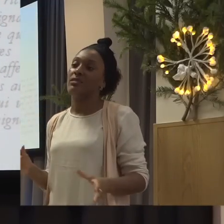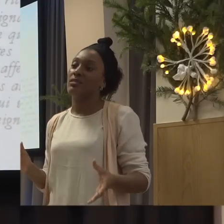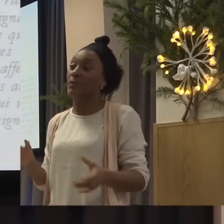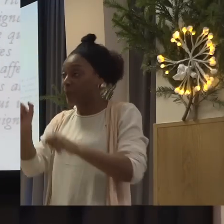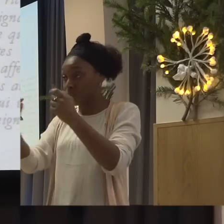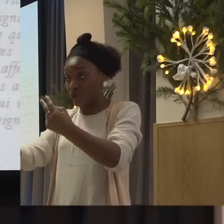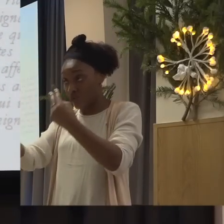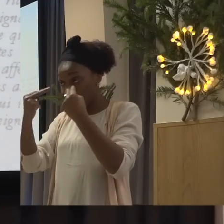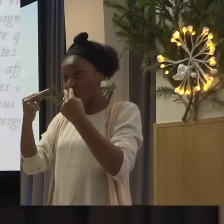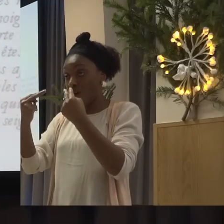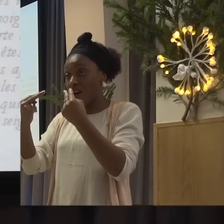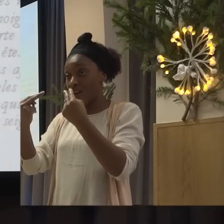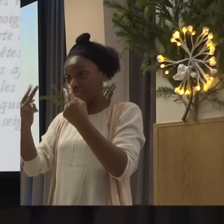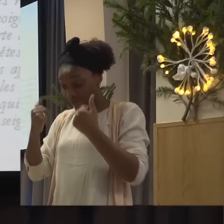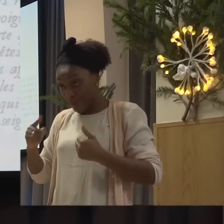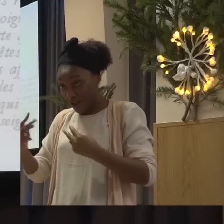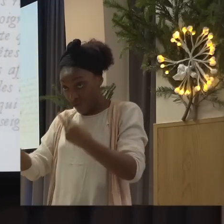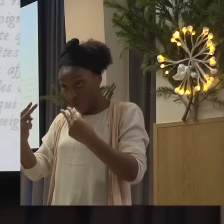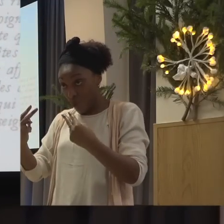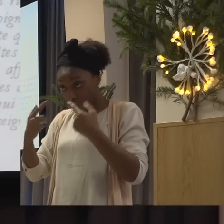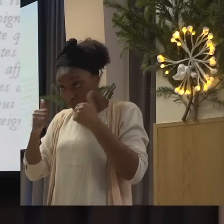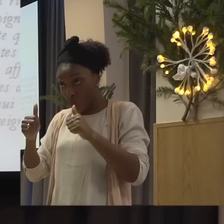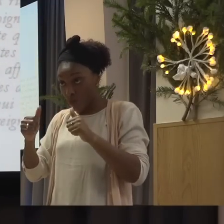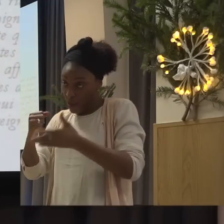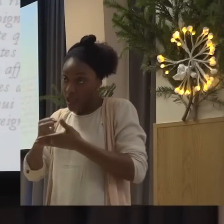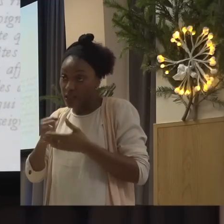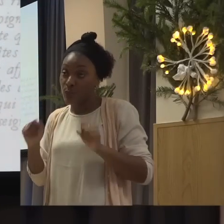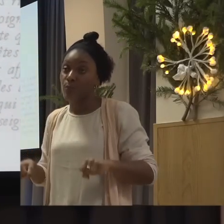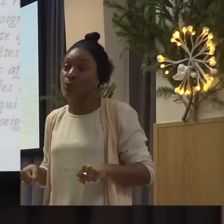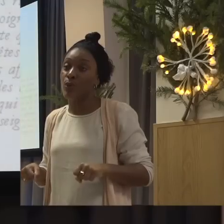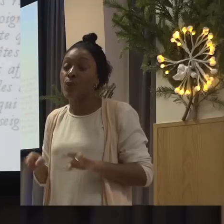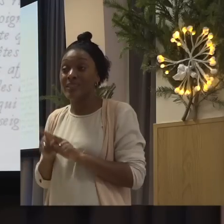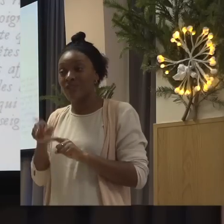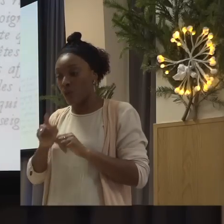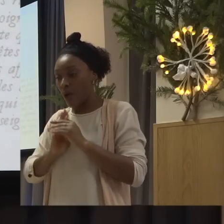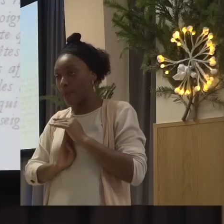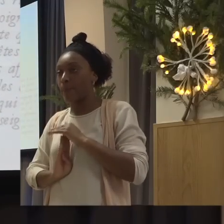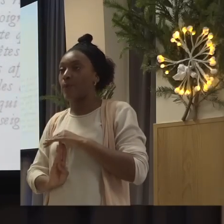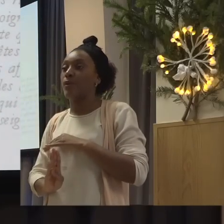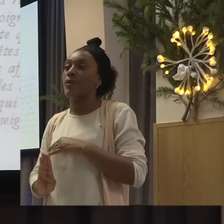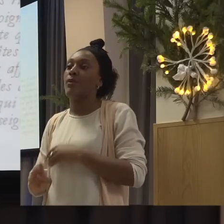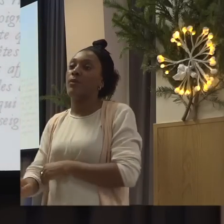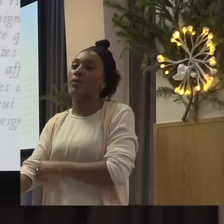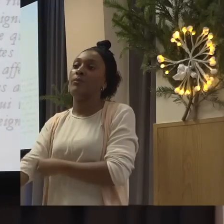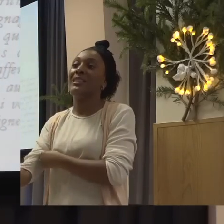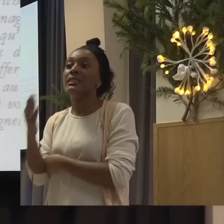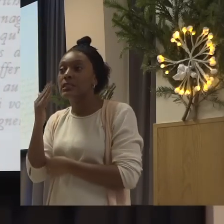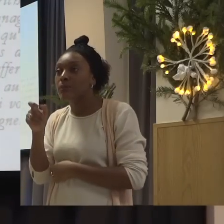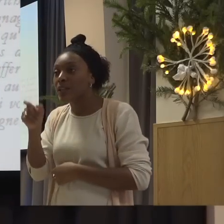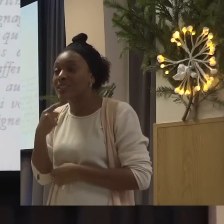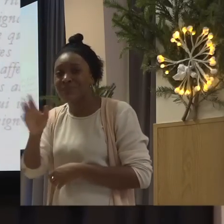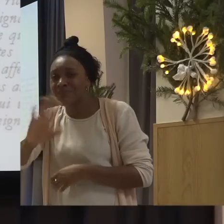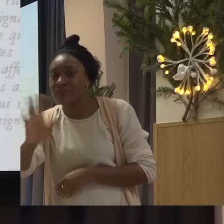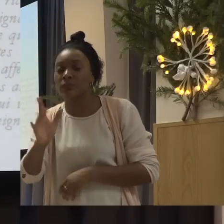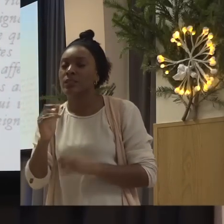voir pour t'aider, justement. Et aussi être humble. Quand Jean-Fils te dira, non, ressaisis-toi. Tu es en train de prendre une